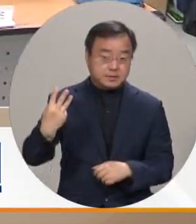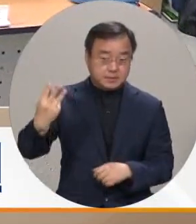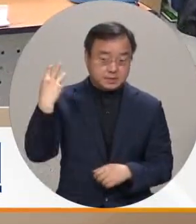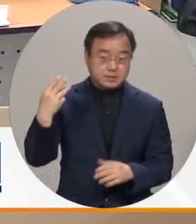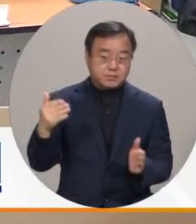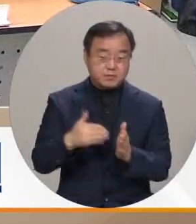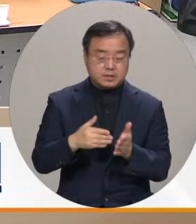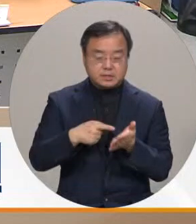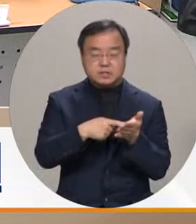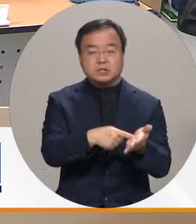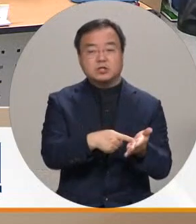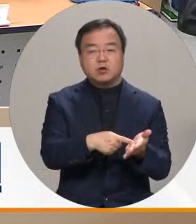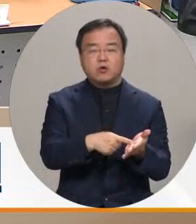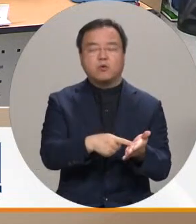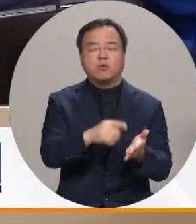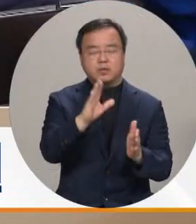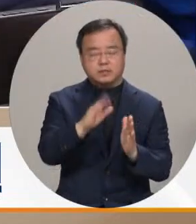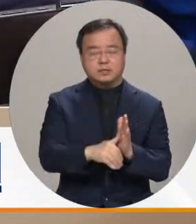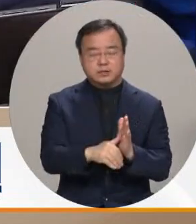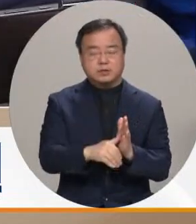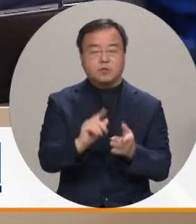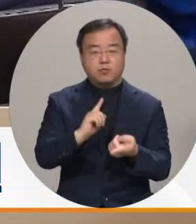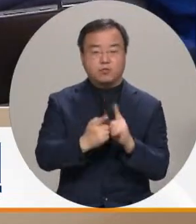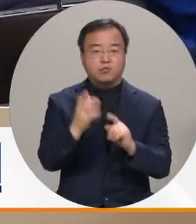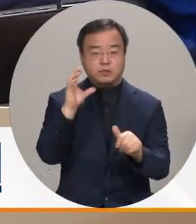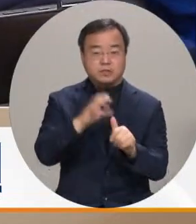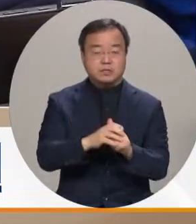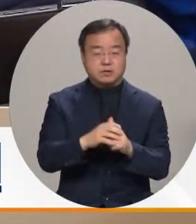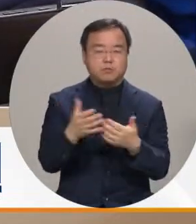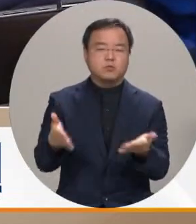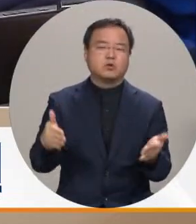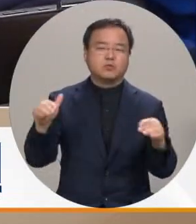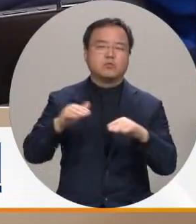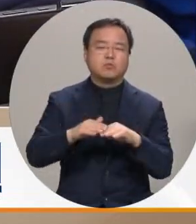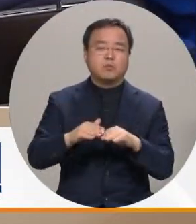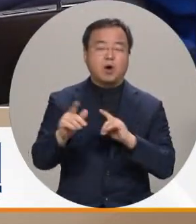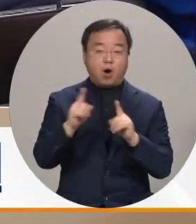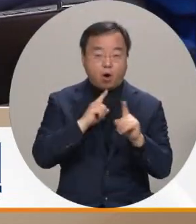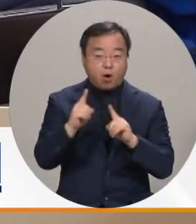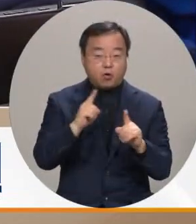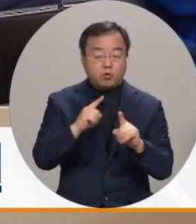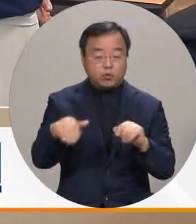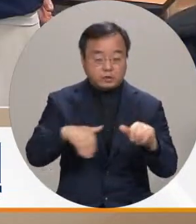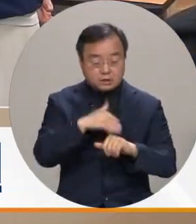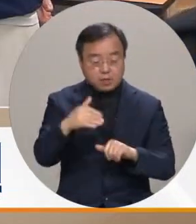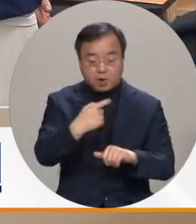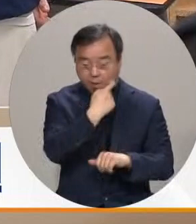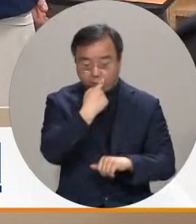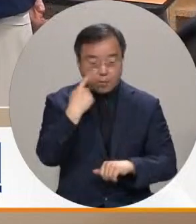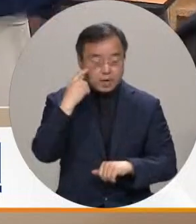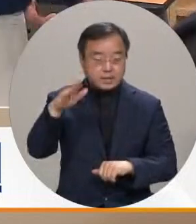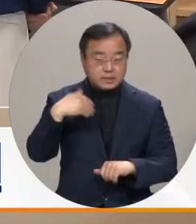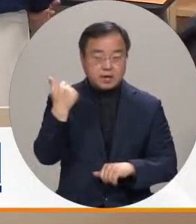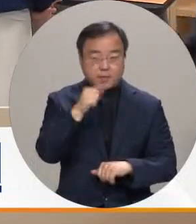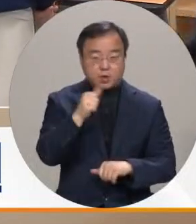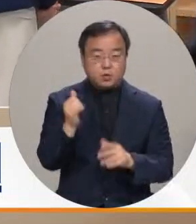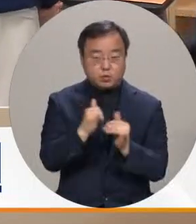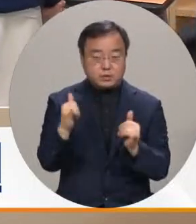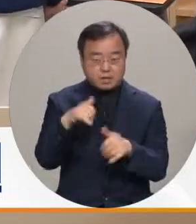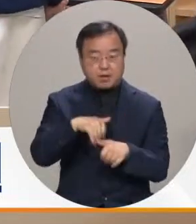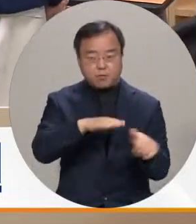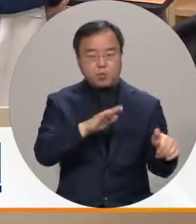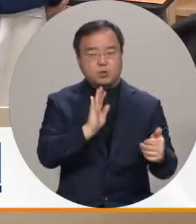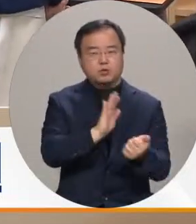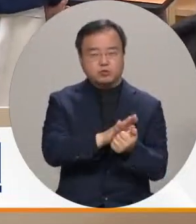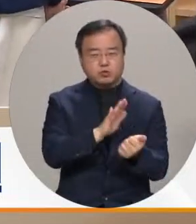지원을 신청하면 상담 통역 위탁 기간에서 언어와 상담 일정을 확인한 후에 상담 장소로 통역 인력을 지원하는